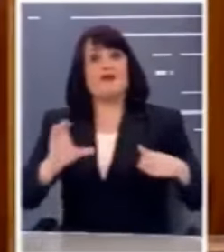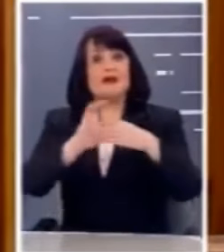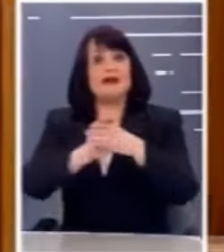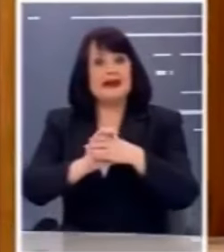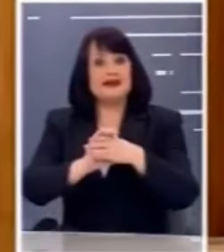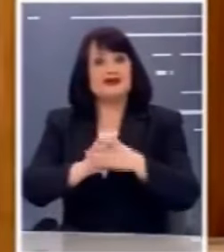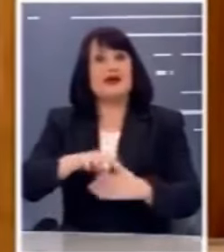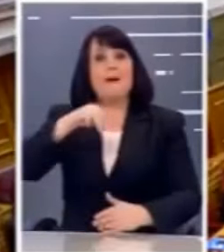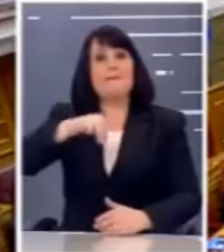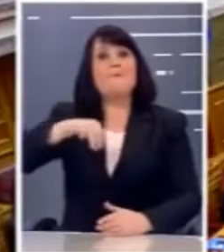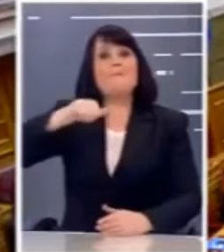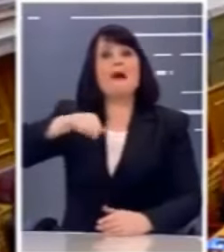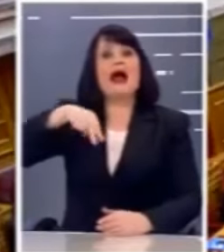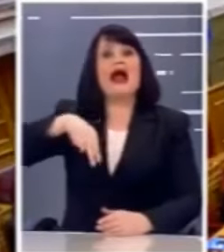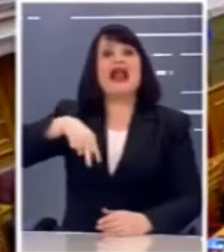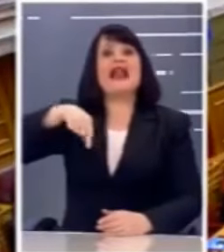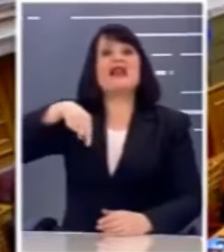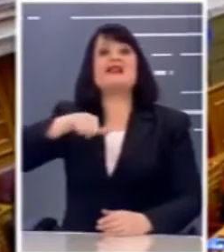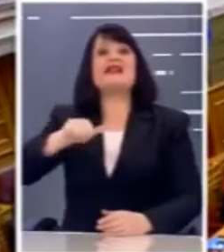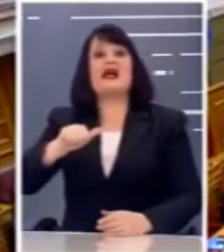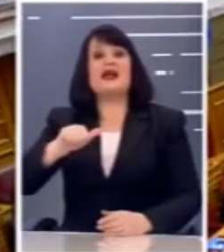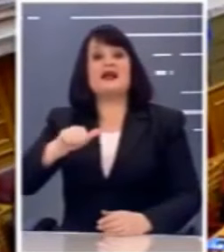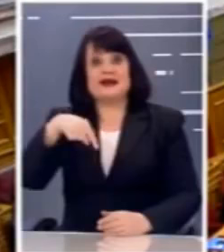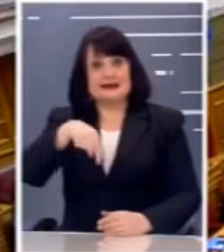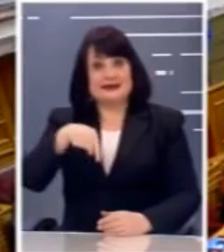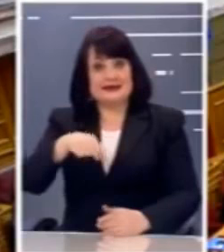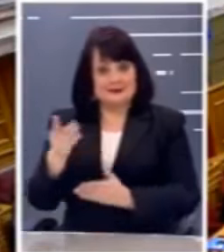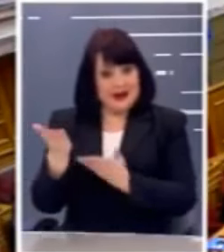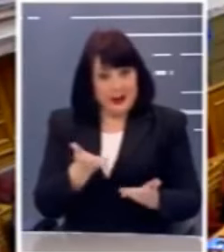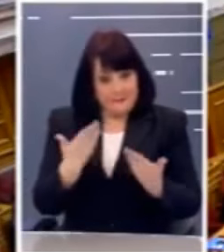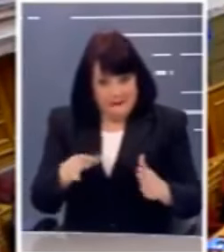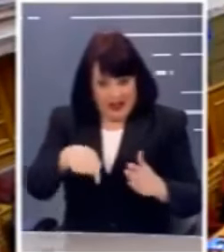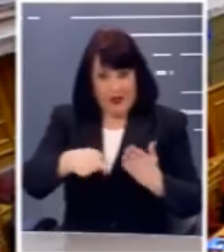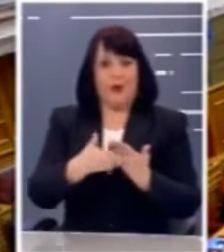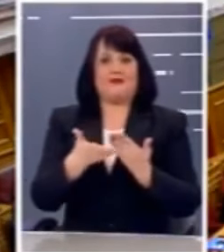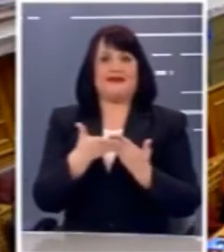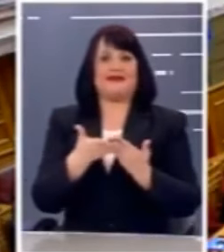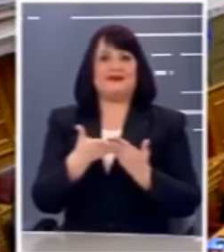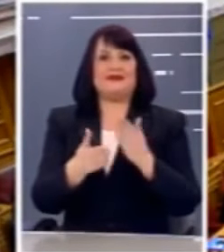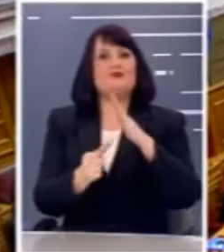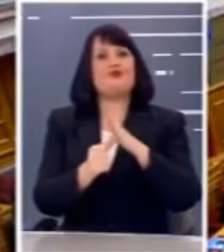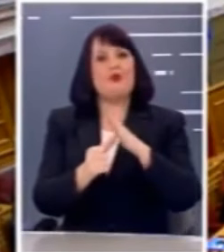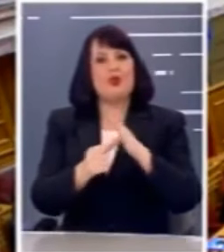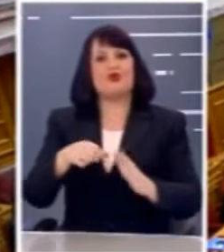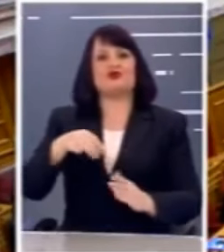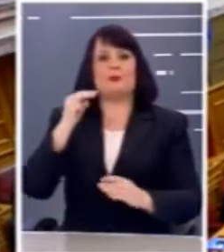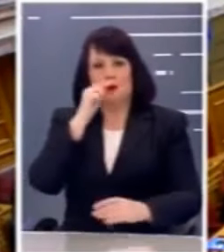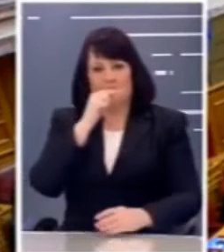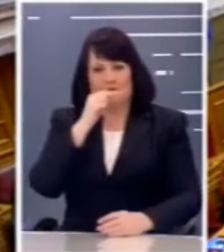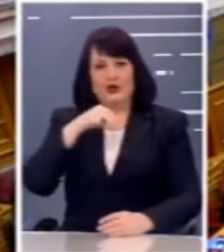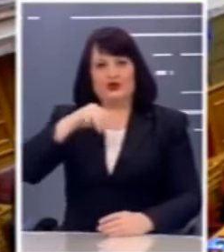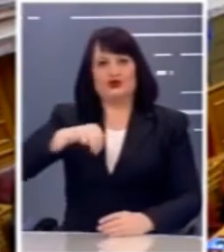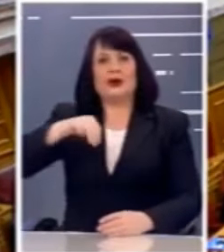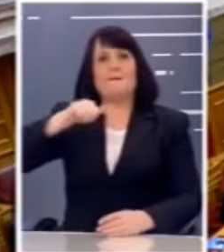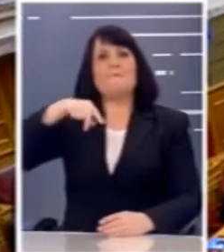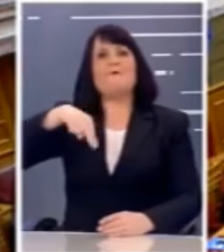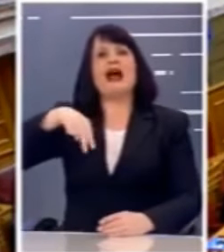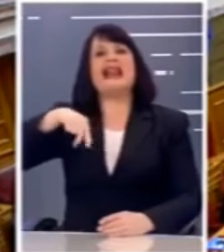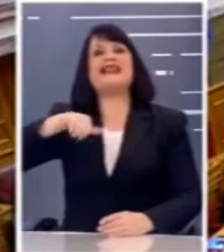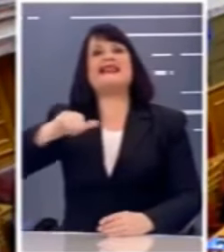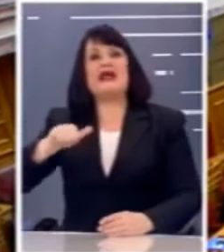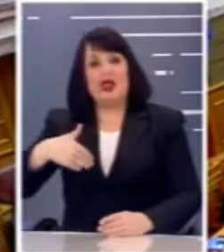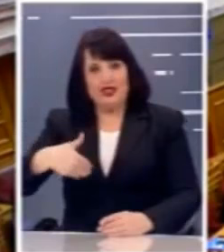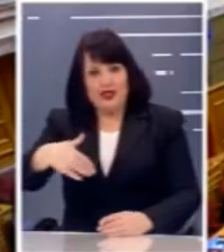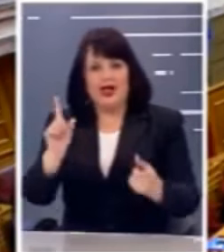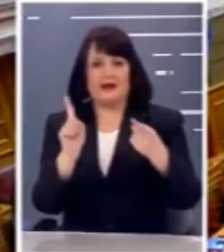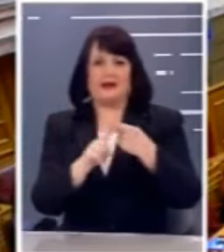η Μάλτα, ο Πρωθυπουργός της οποίας βρίσκεται σήμερα στη χώρα μας και εντός ολίγου θα στενθεί με τον Έλληνα Πρωθυπουργό.